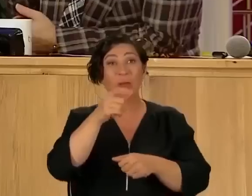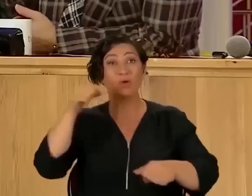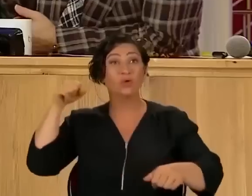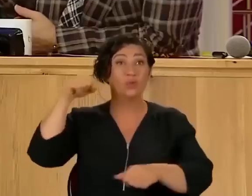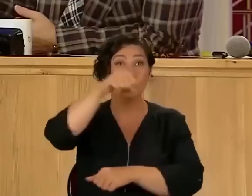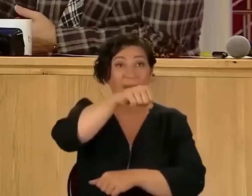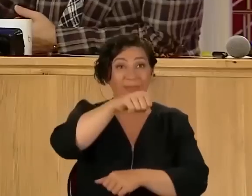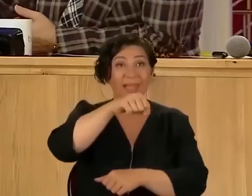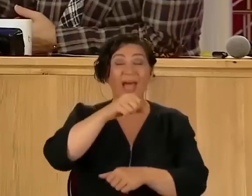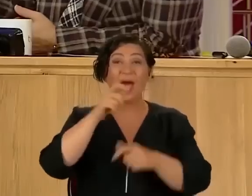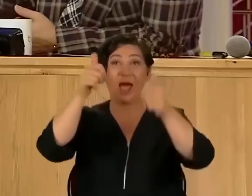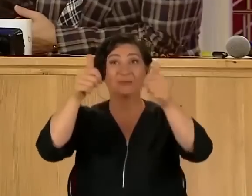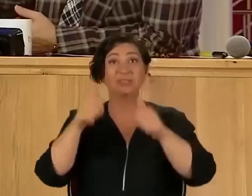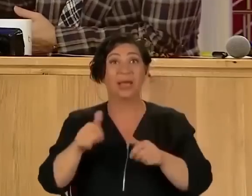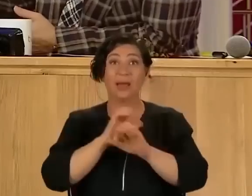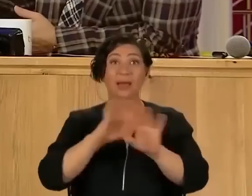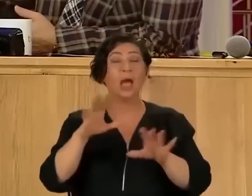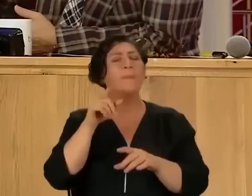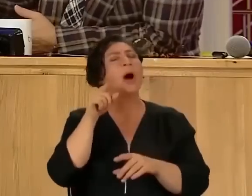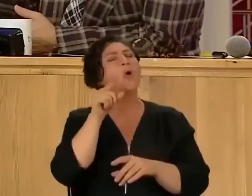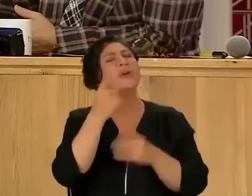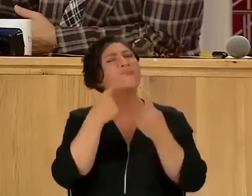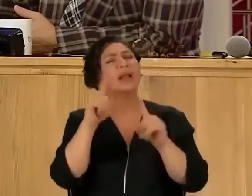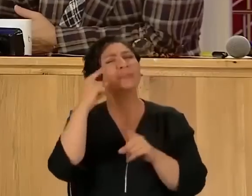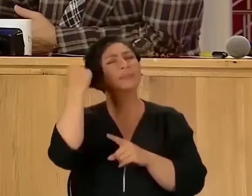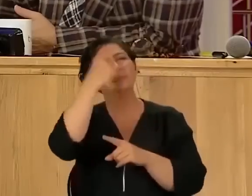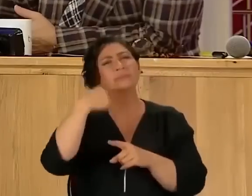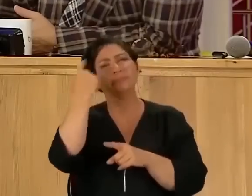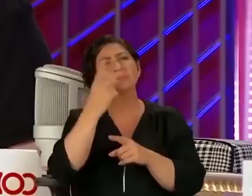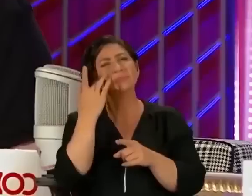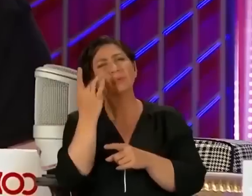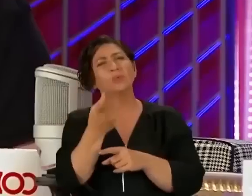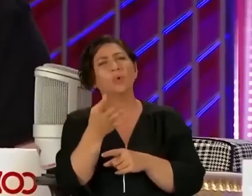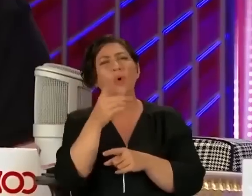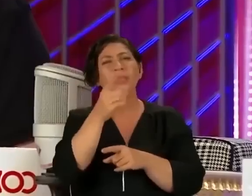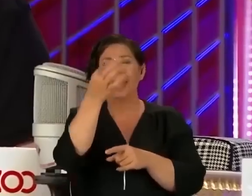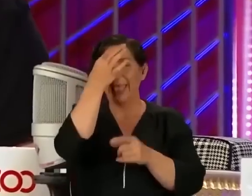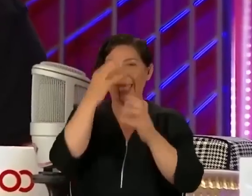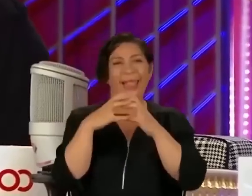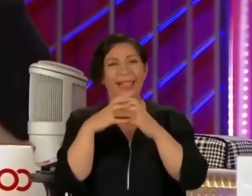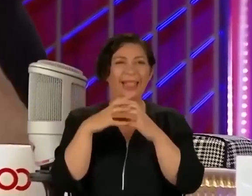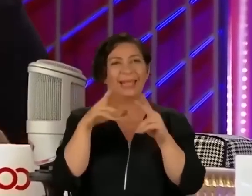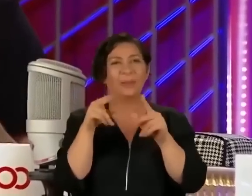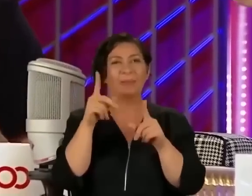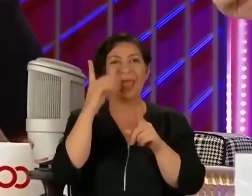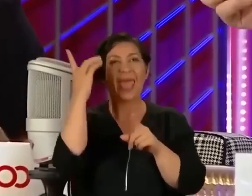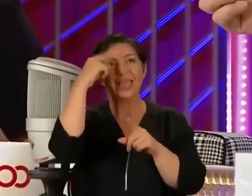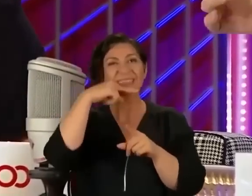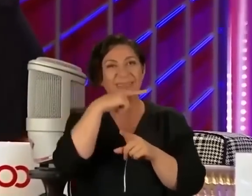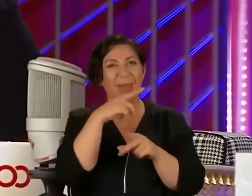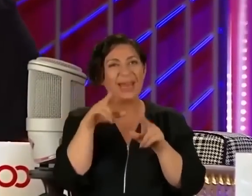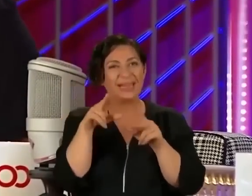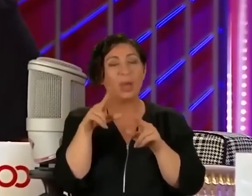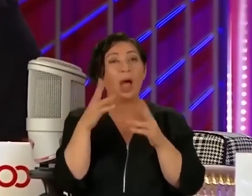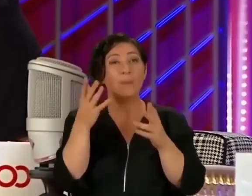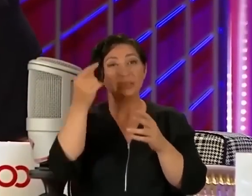yumruk attığı afişler çok güzel. Ama oradaki farklı bir tip gibi görünüyor. Evet orada Hintli gibi biraz. Bir esmer tipi evet, falan. Evet